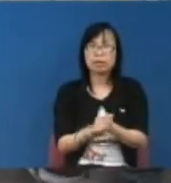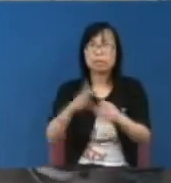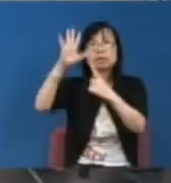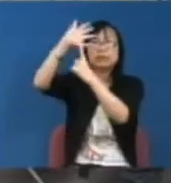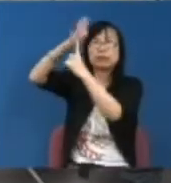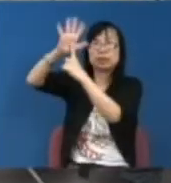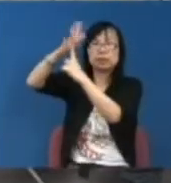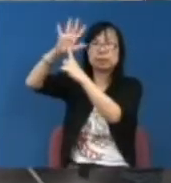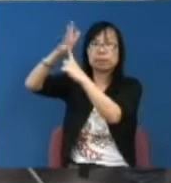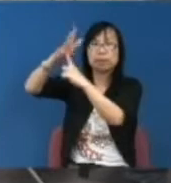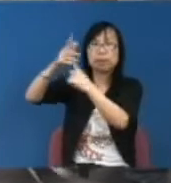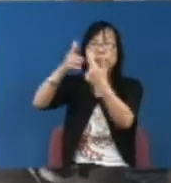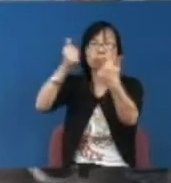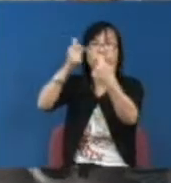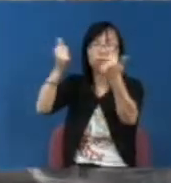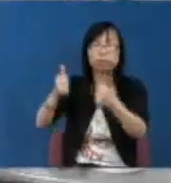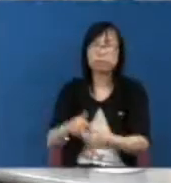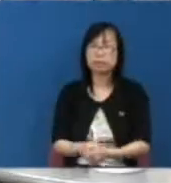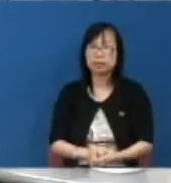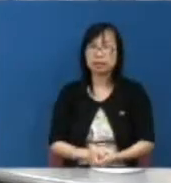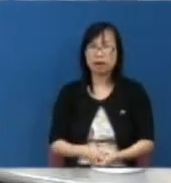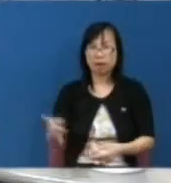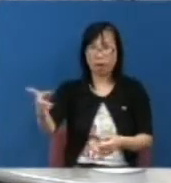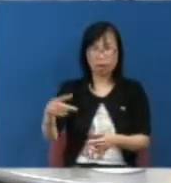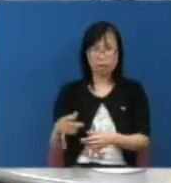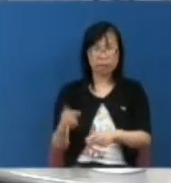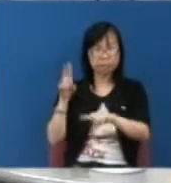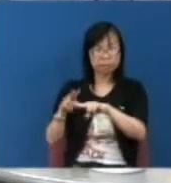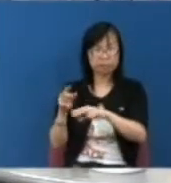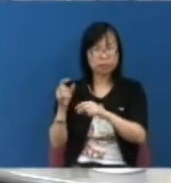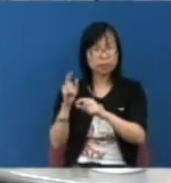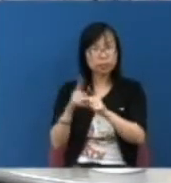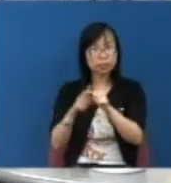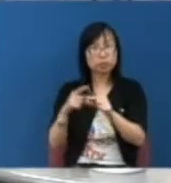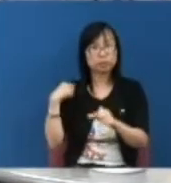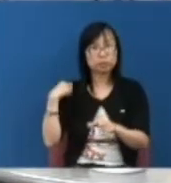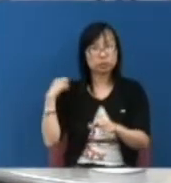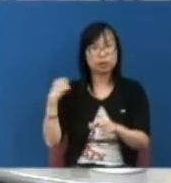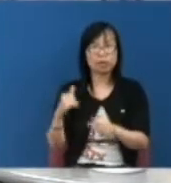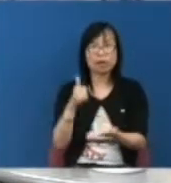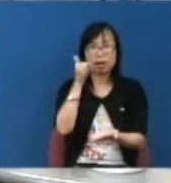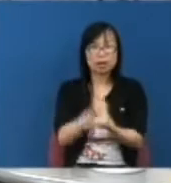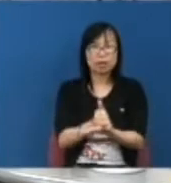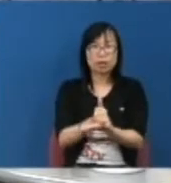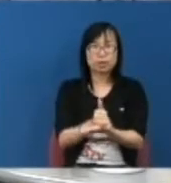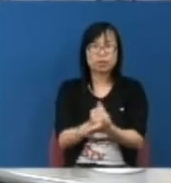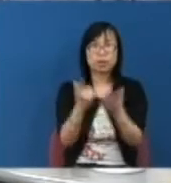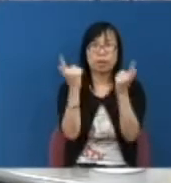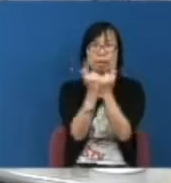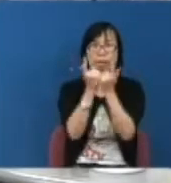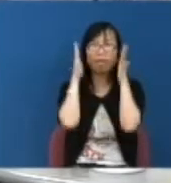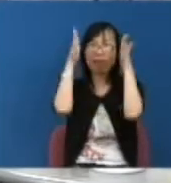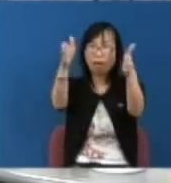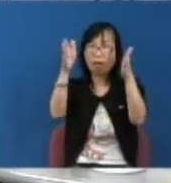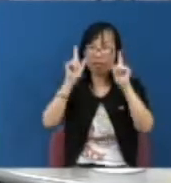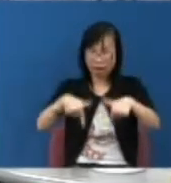呢樣嘢。 我當然啦，都話啦。其實呢個咧，中國個古老哲學嚟噶嘛，家屋一定要坐北向南噶嘛，咁你先可以將東西